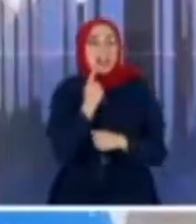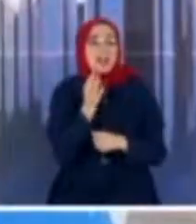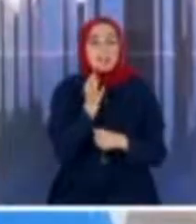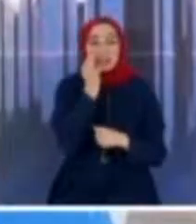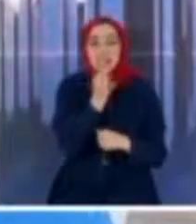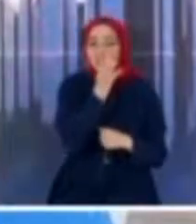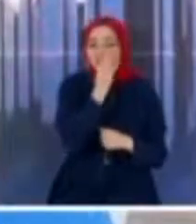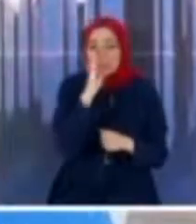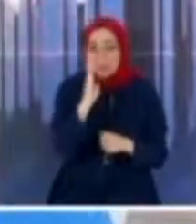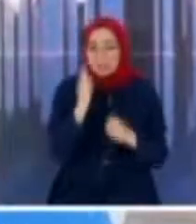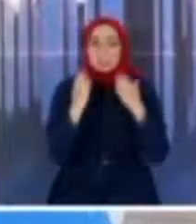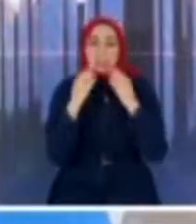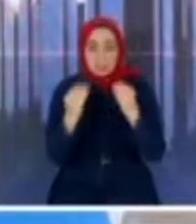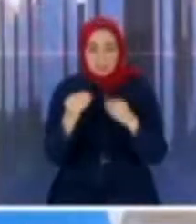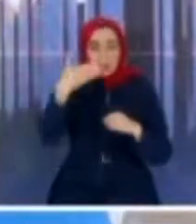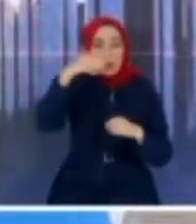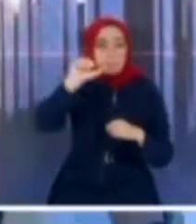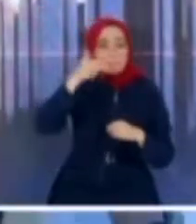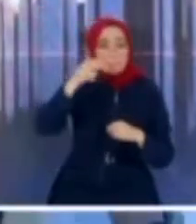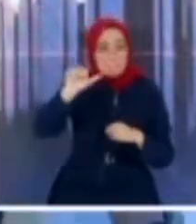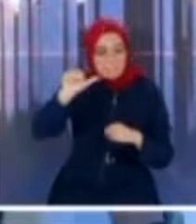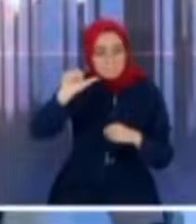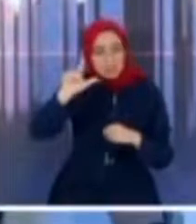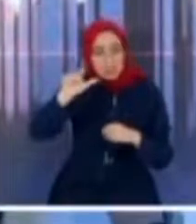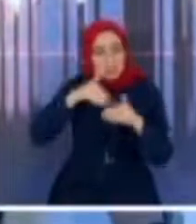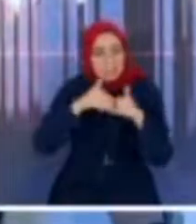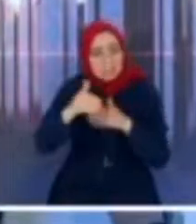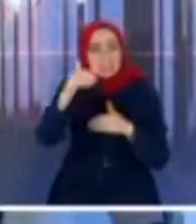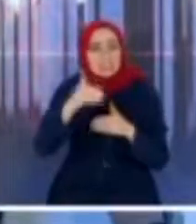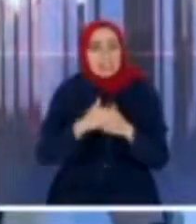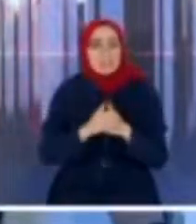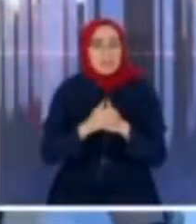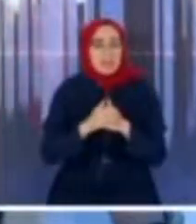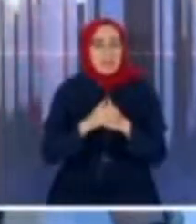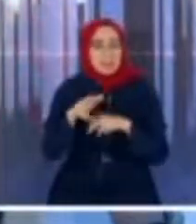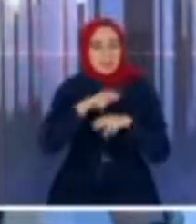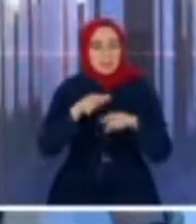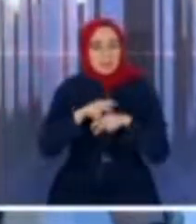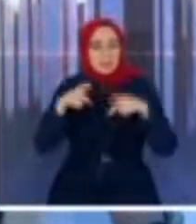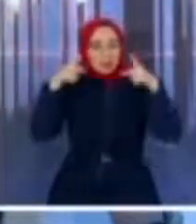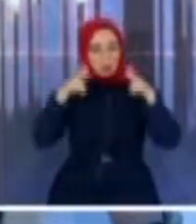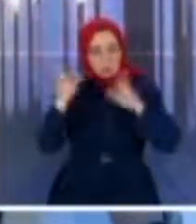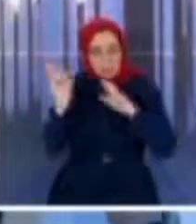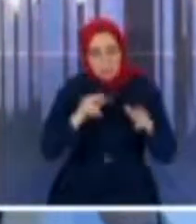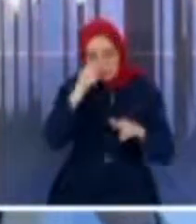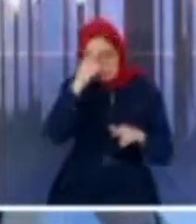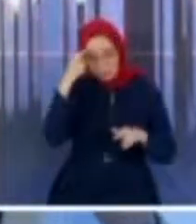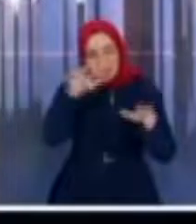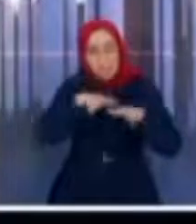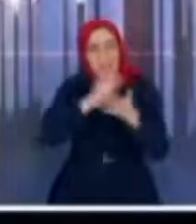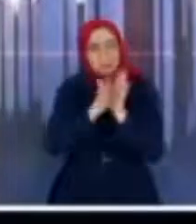بنفزه منال وعلي الدين. حاولوا تكملوا تصوتوا لهم قبل ما يوفى الوقت. نخرجوا فاصل قصير ونرجعوا للجمعيه الثالثه.